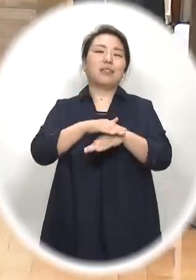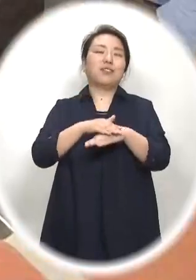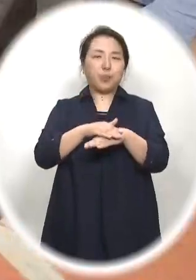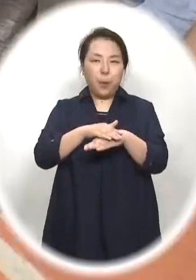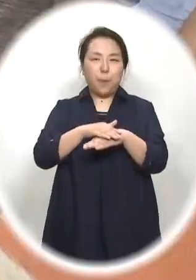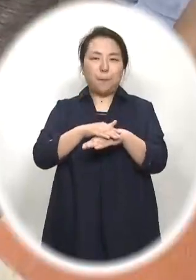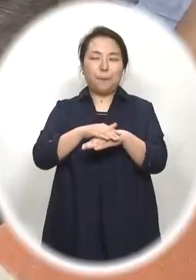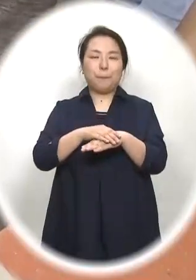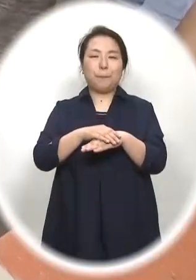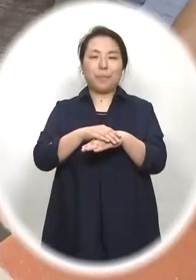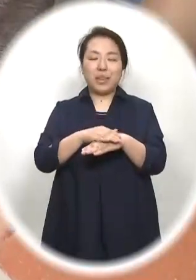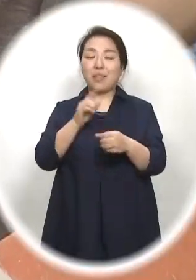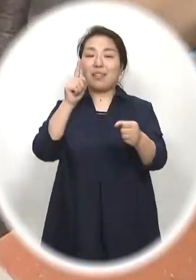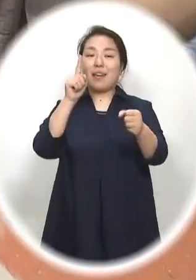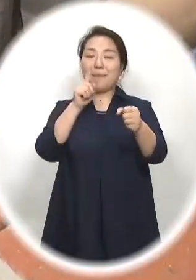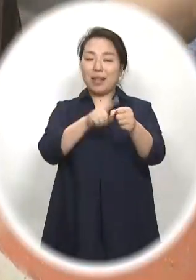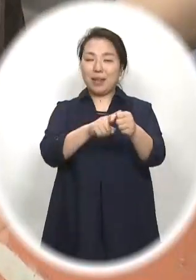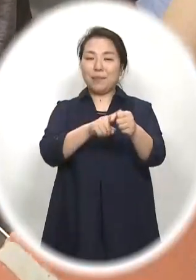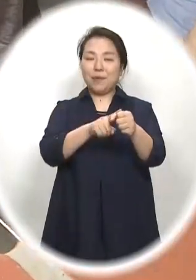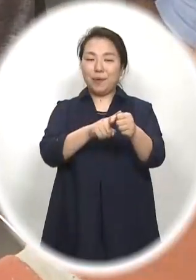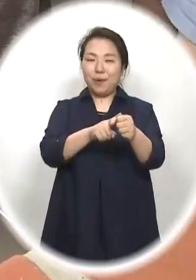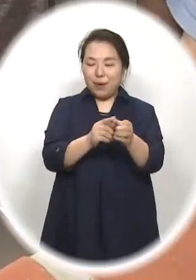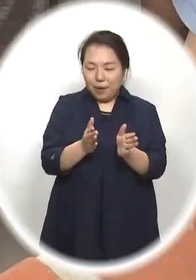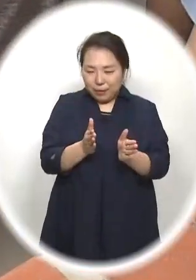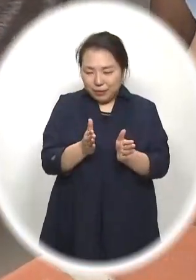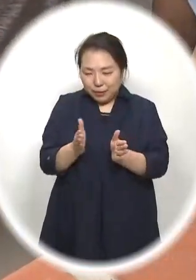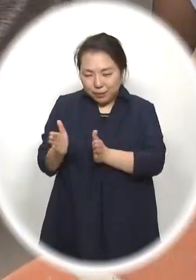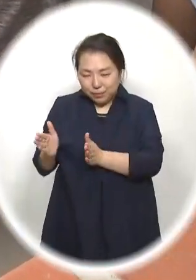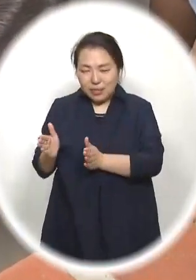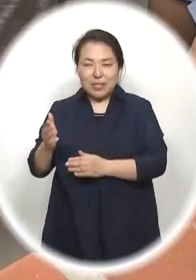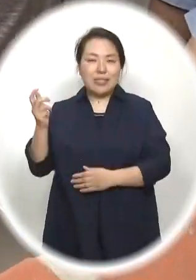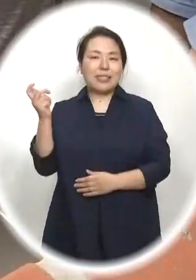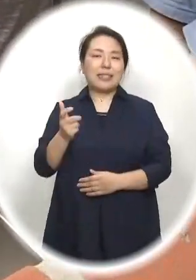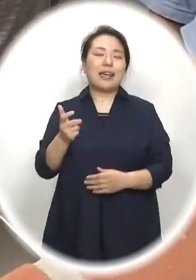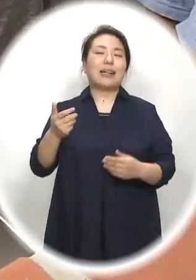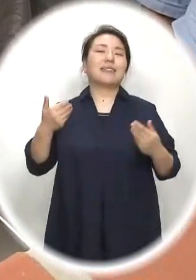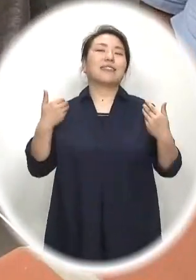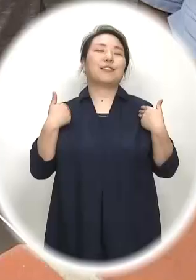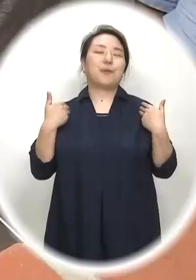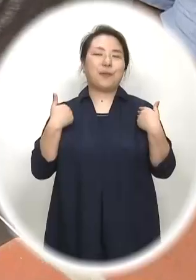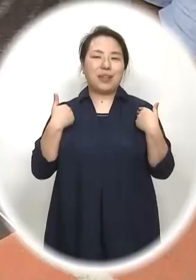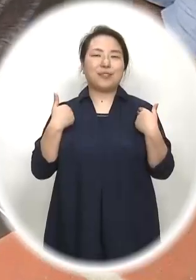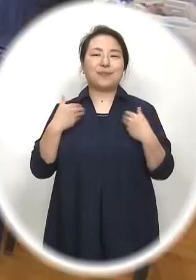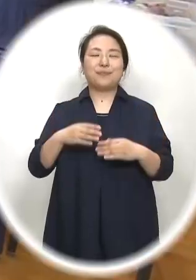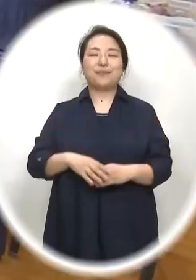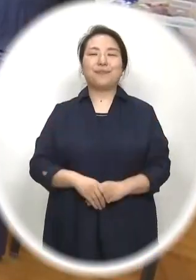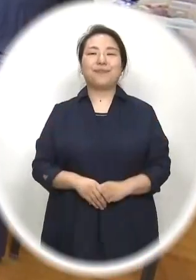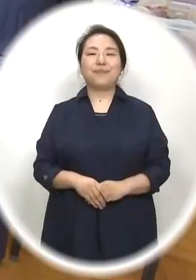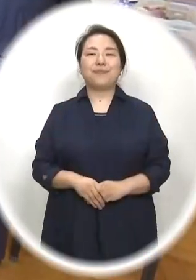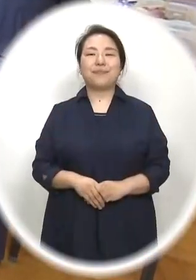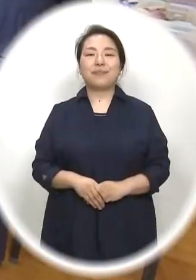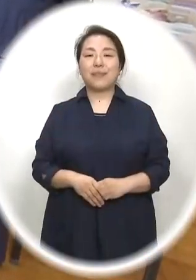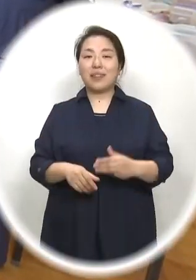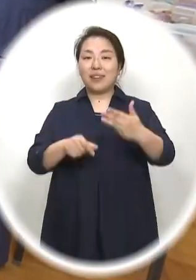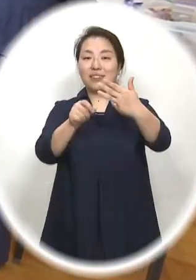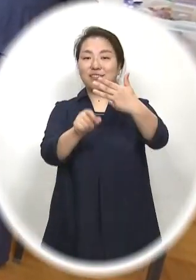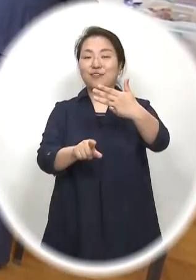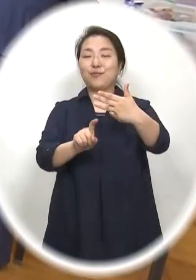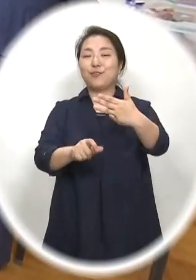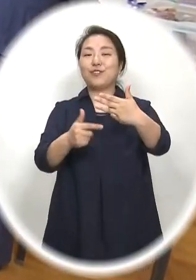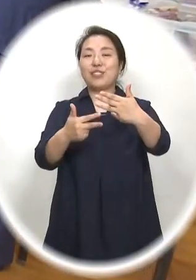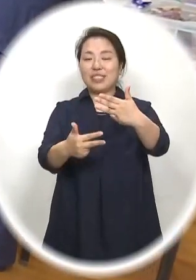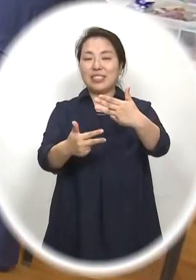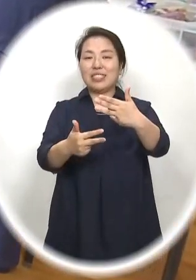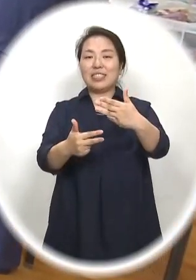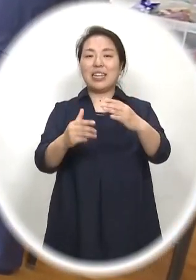重要。そのためにも事前の備えをしっかりすることが必要です。先月